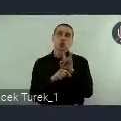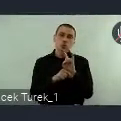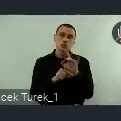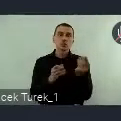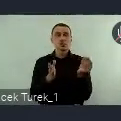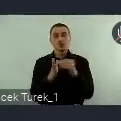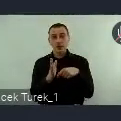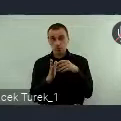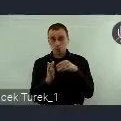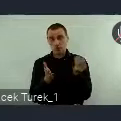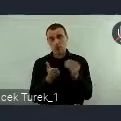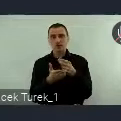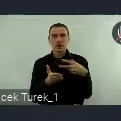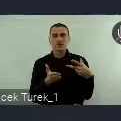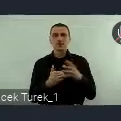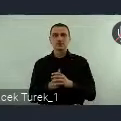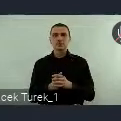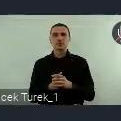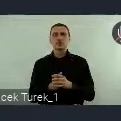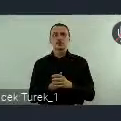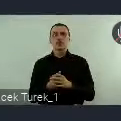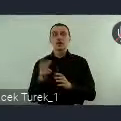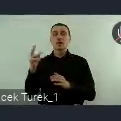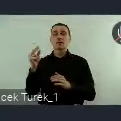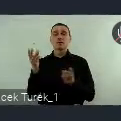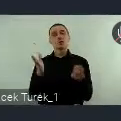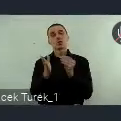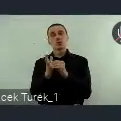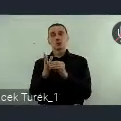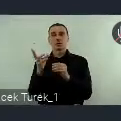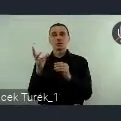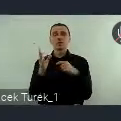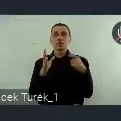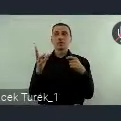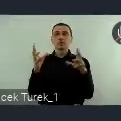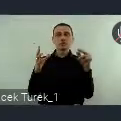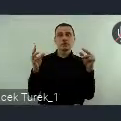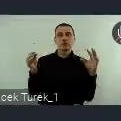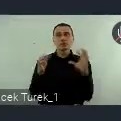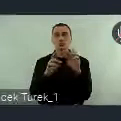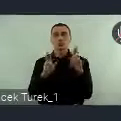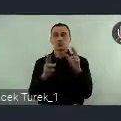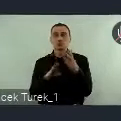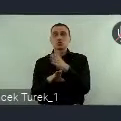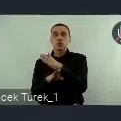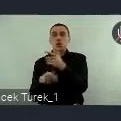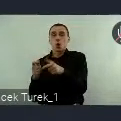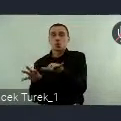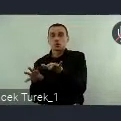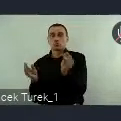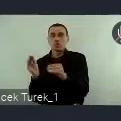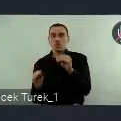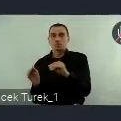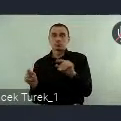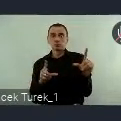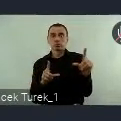na YouTubie audiodeskrypcja To jest coś co trzeba dodatkowo wytworzyć i jakby dołożyć do filmu przed wrzuceniem na Facebooka czy przed wrzuceniem na